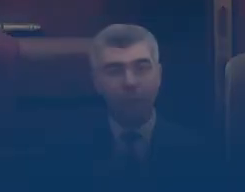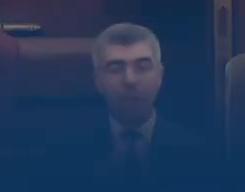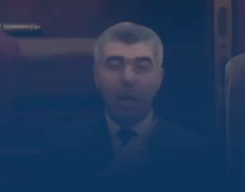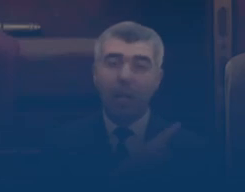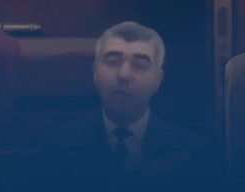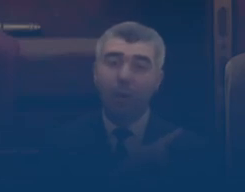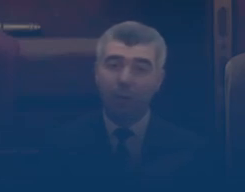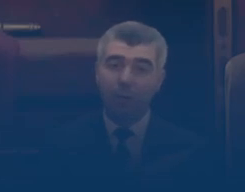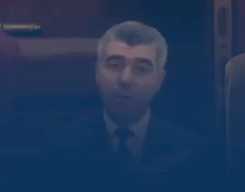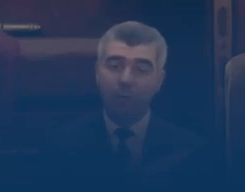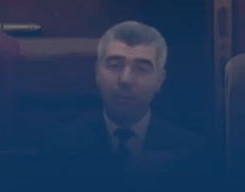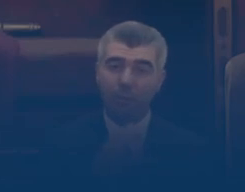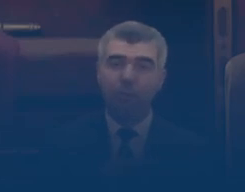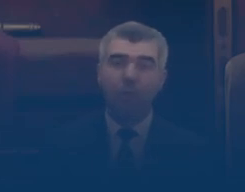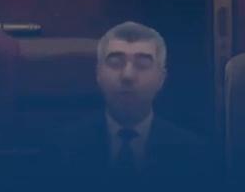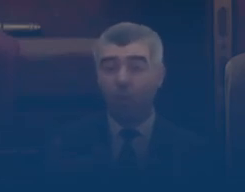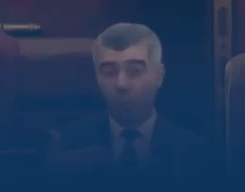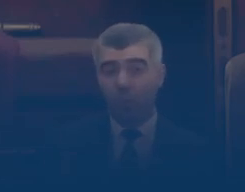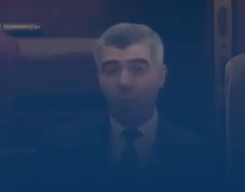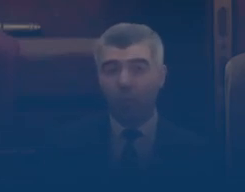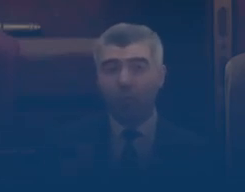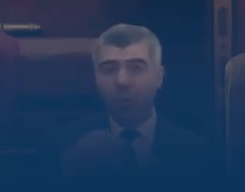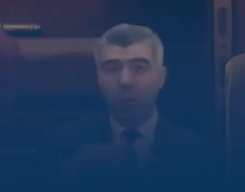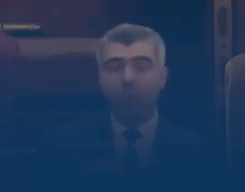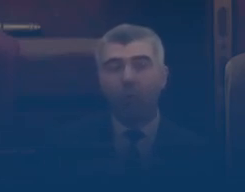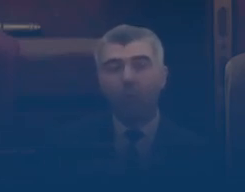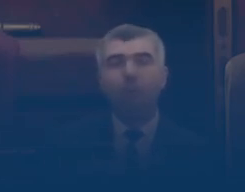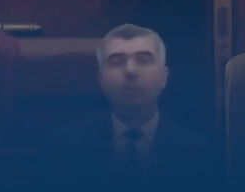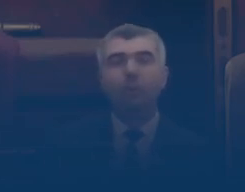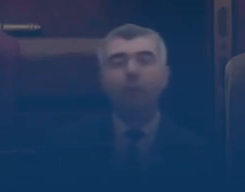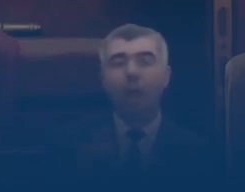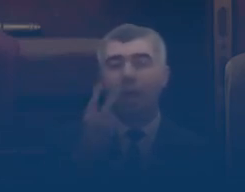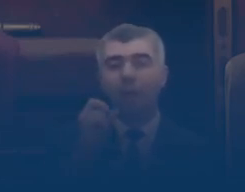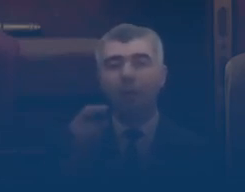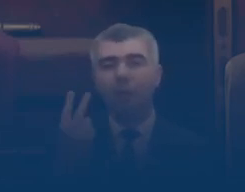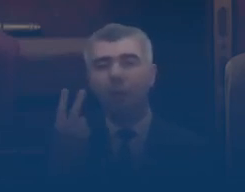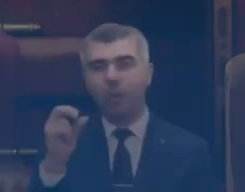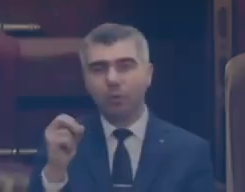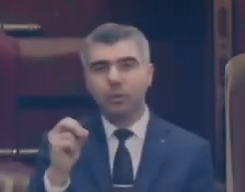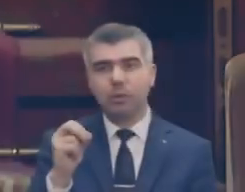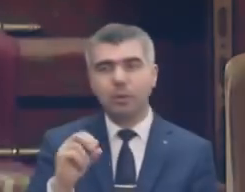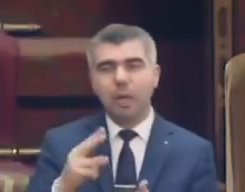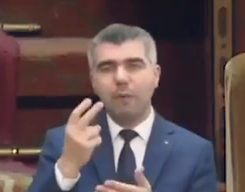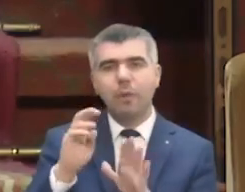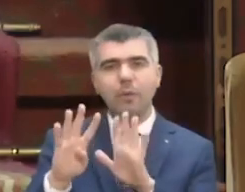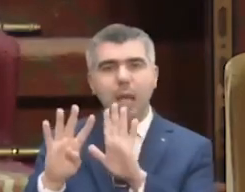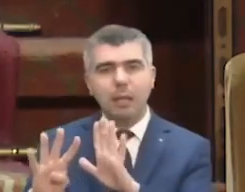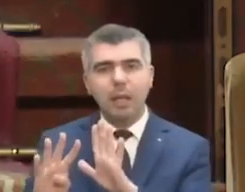اولاد اليوم ما يمكن 2020 2019